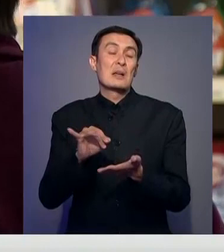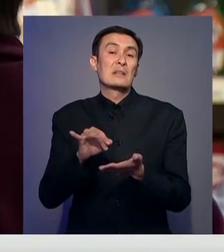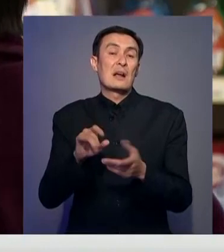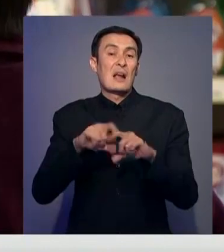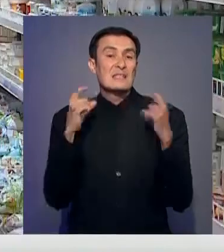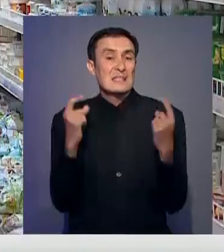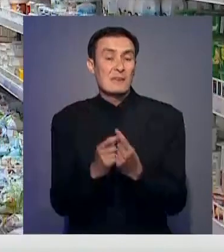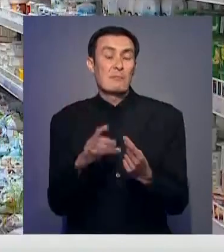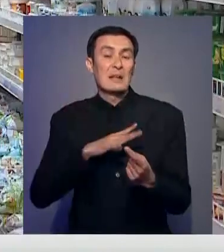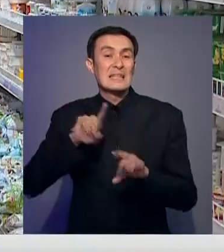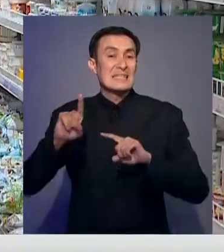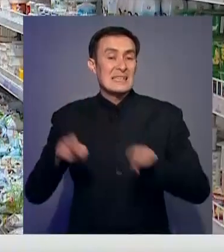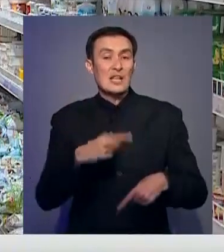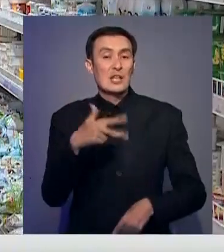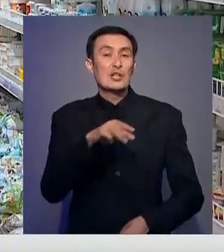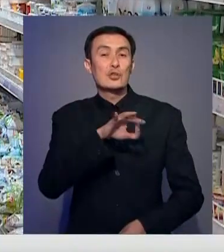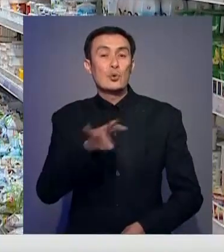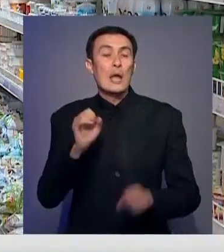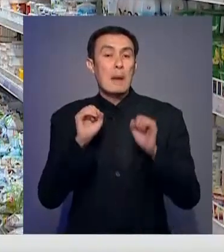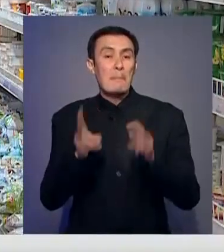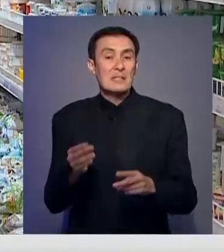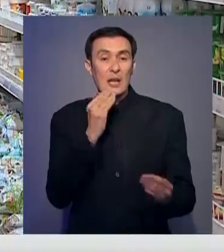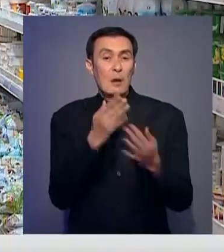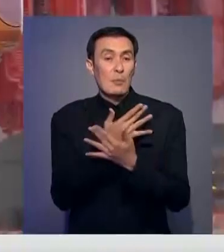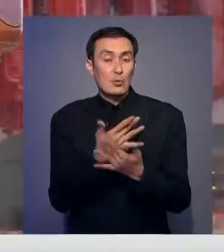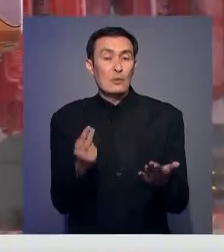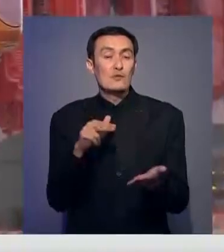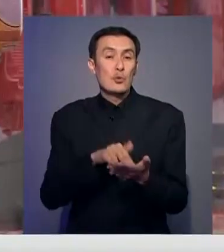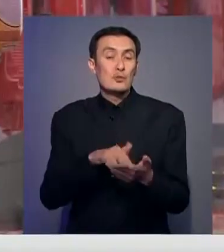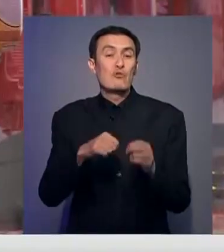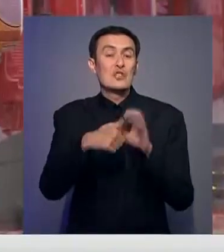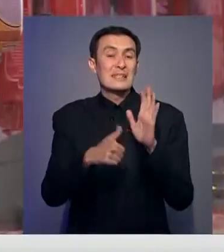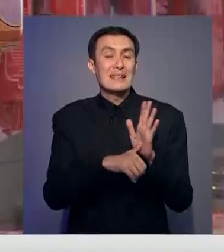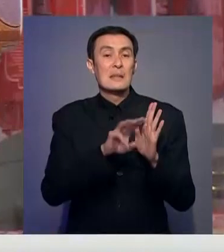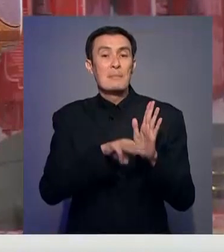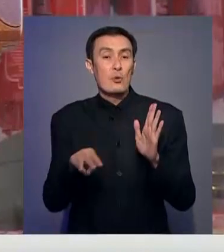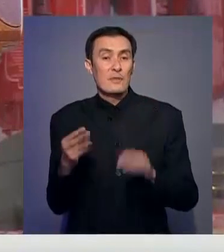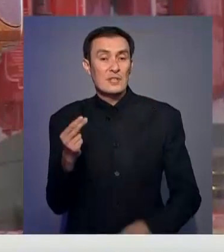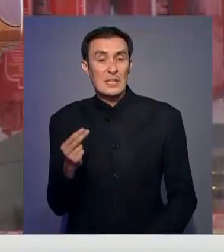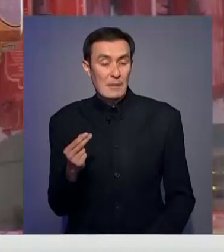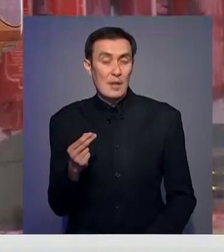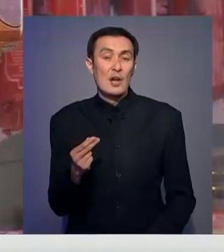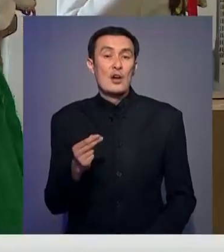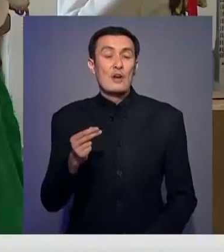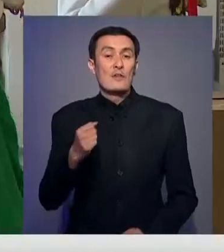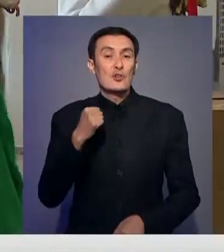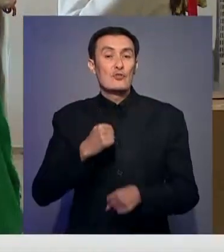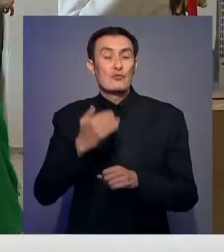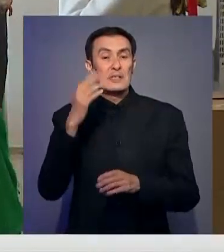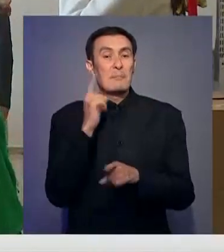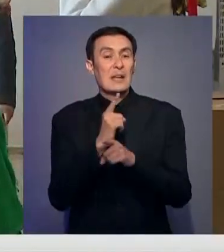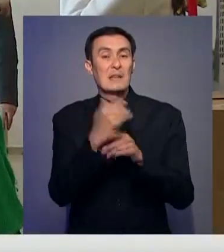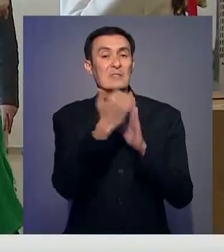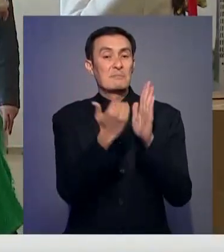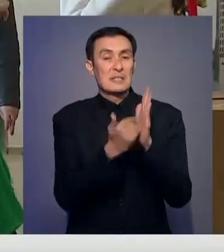консервы. Изъято почти 30 тонн опасных продуктов стоимостью 16 миллионов тенге. В черном